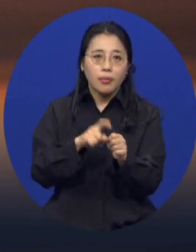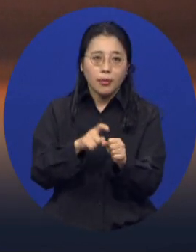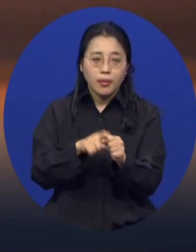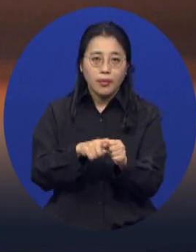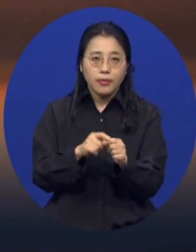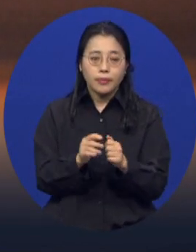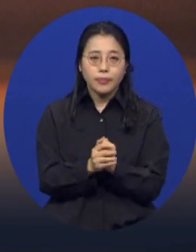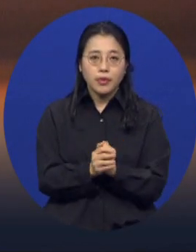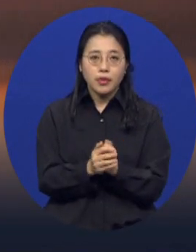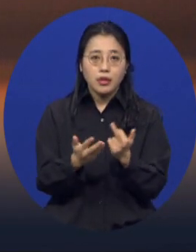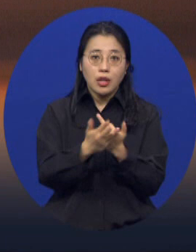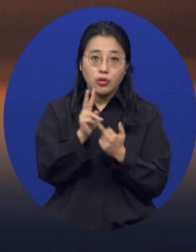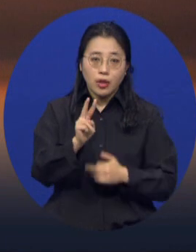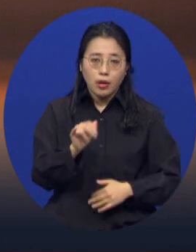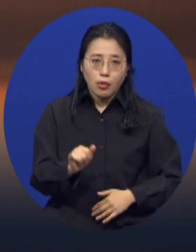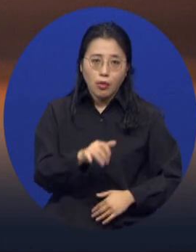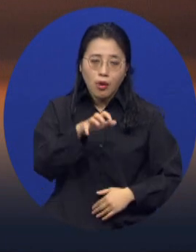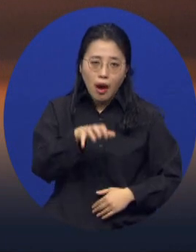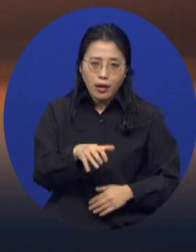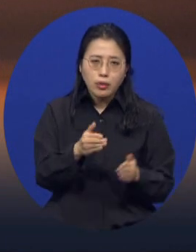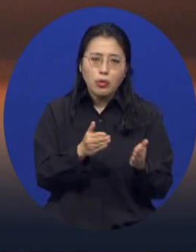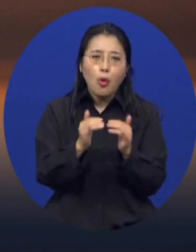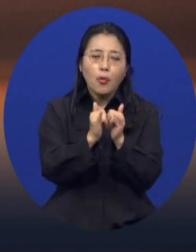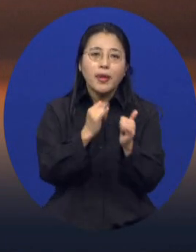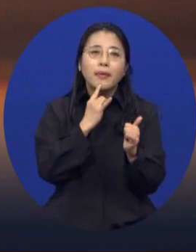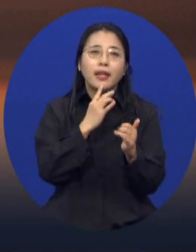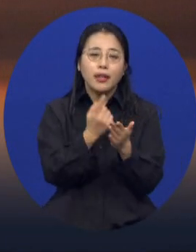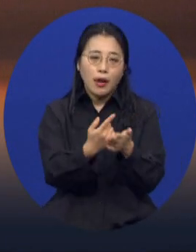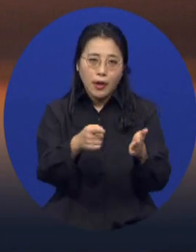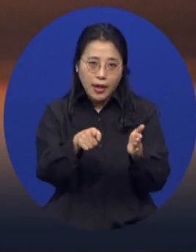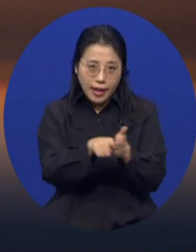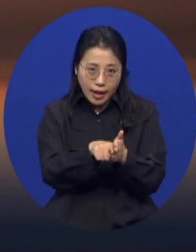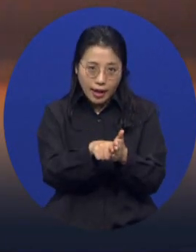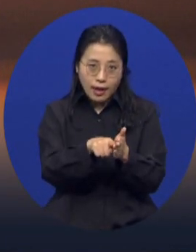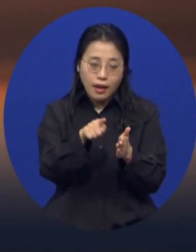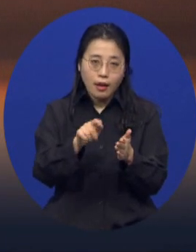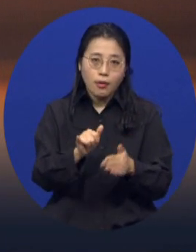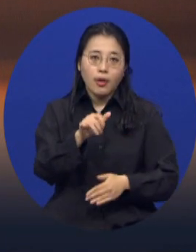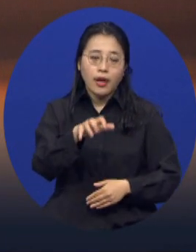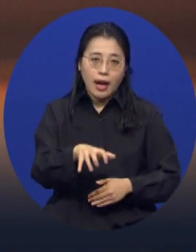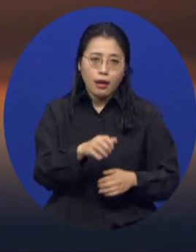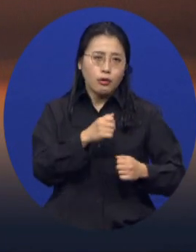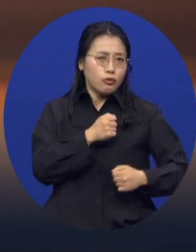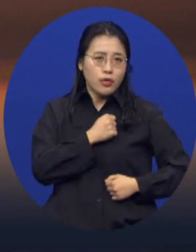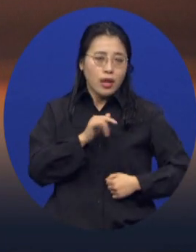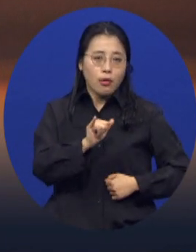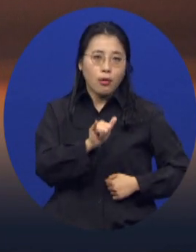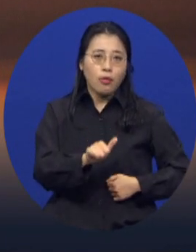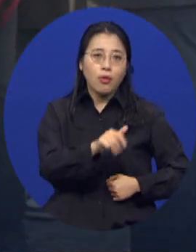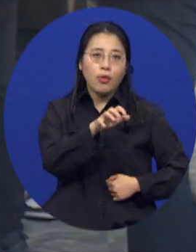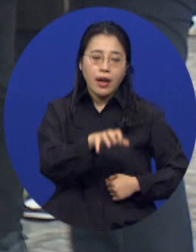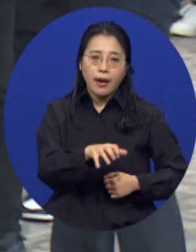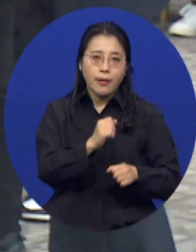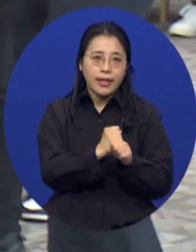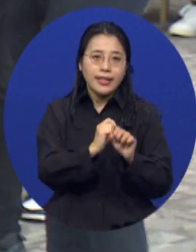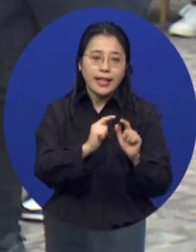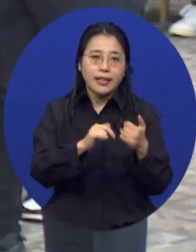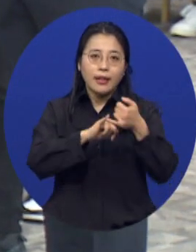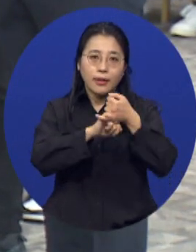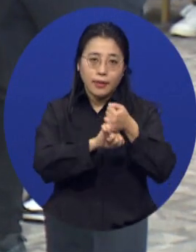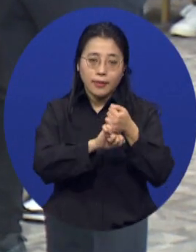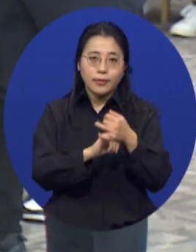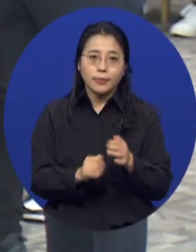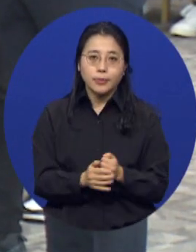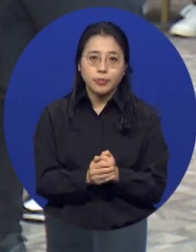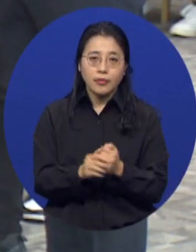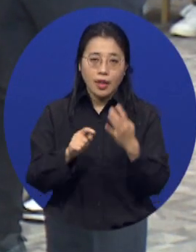제주도의 제2공항은 순수한 민간공항으로 추진될 것이라는 점을 분명히 공언해 둡니다. 또